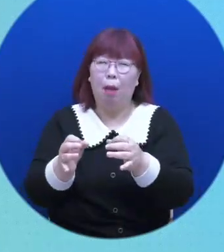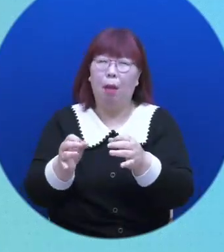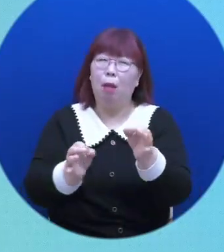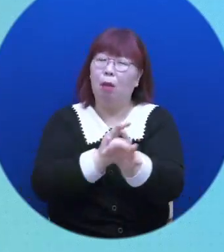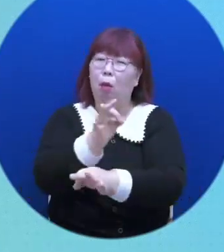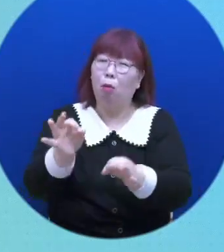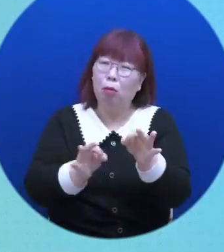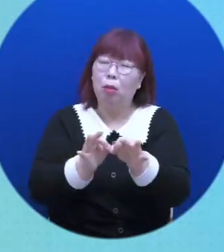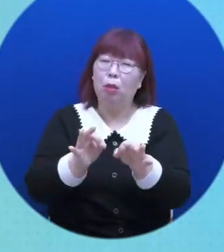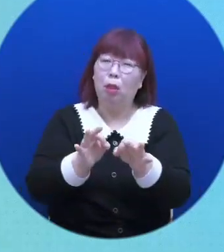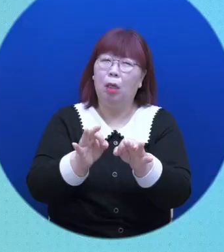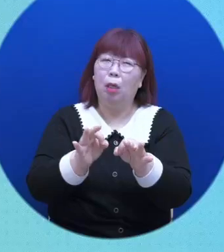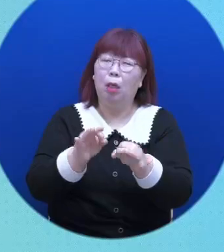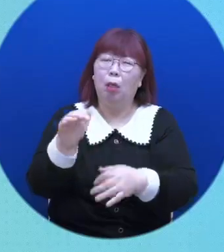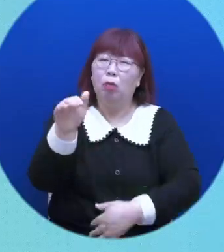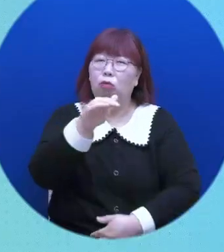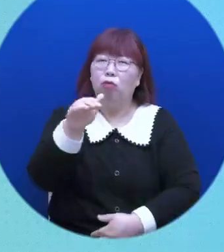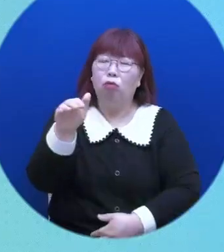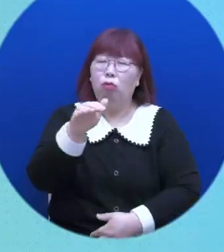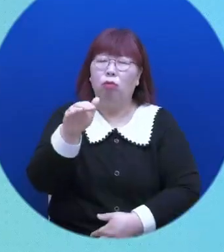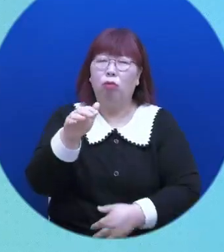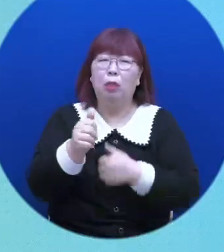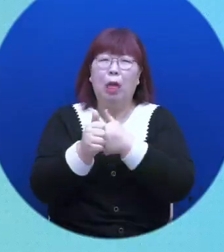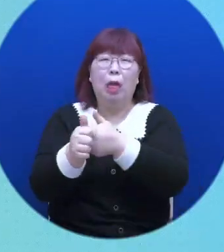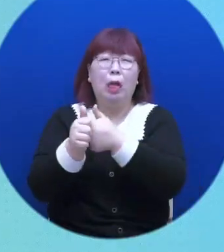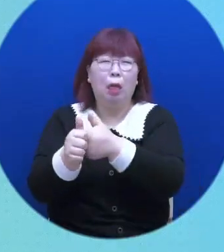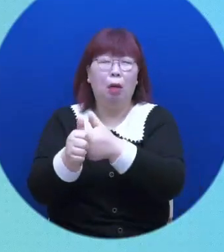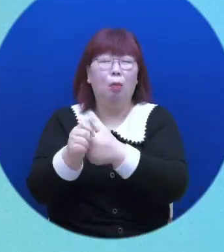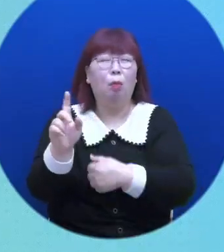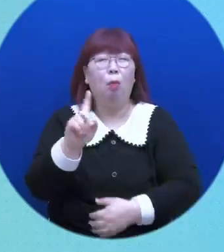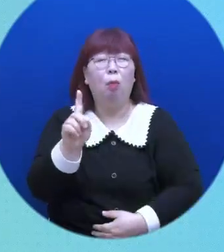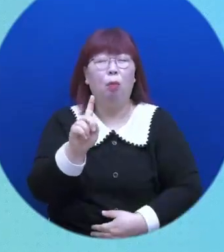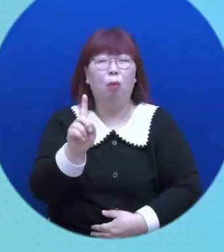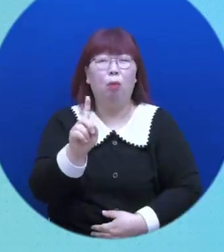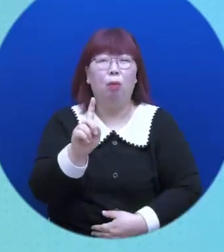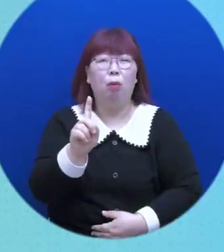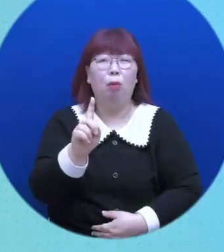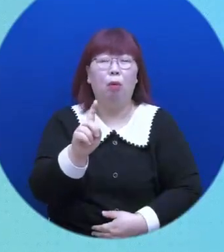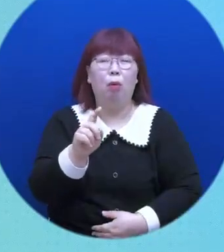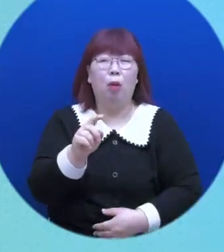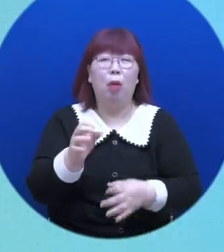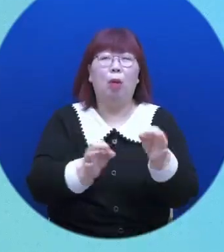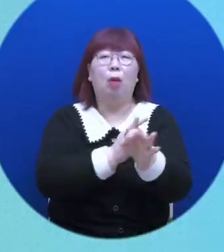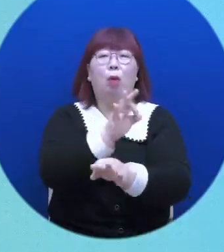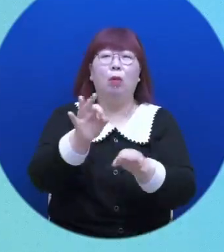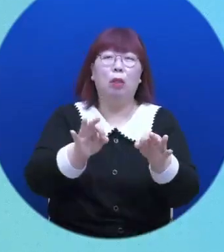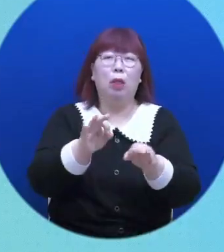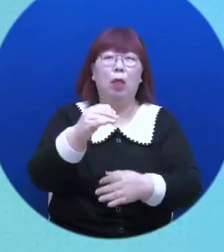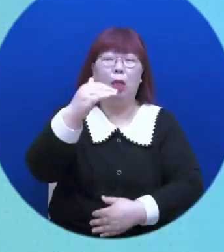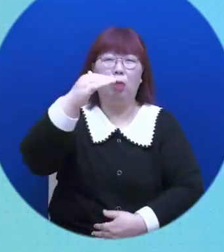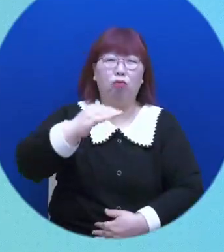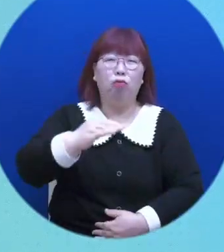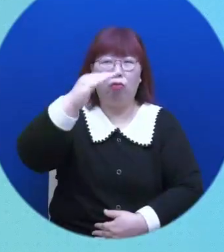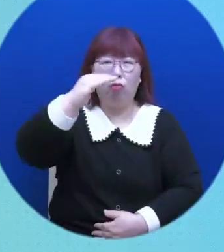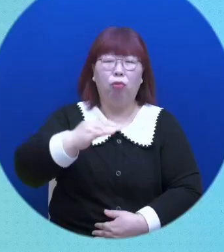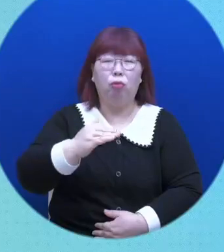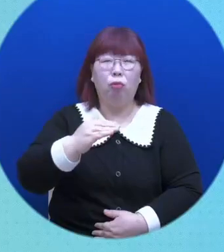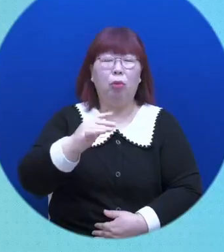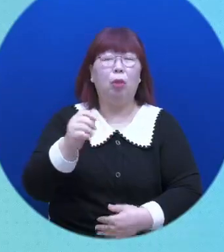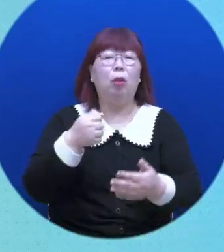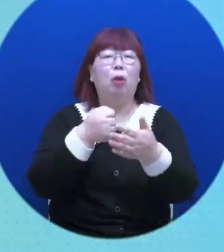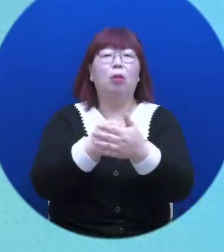오늘 저들의 삶의 질, 무엇이 저런 걸 결정할까?